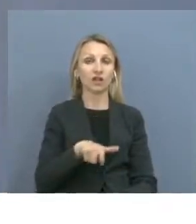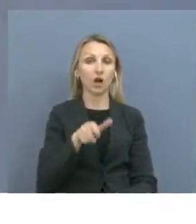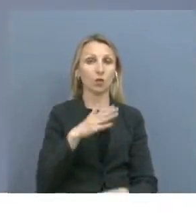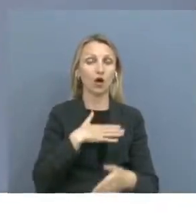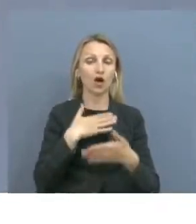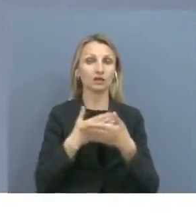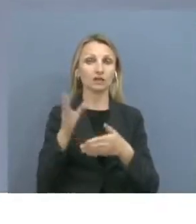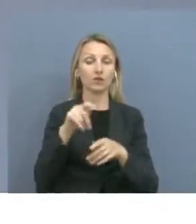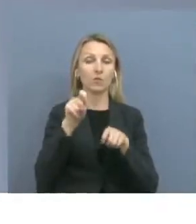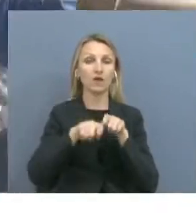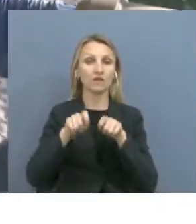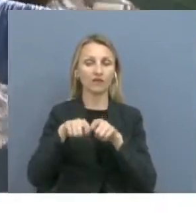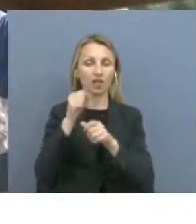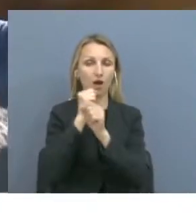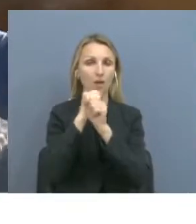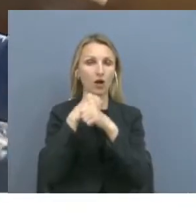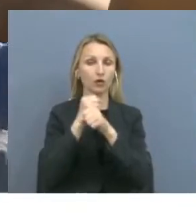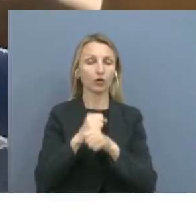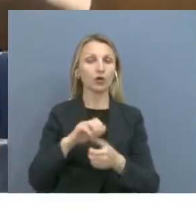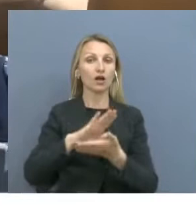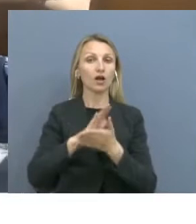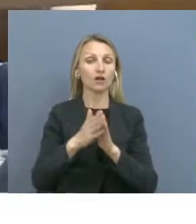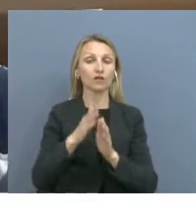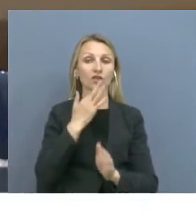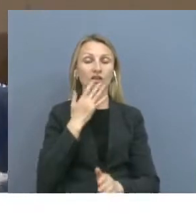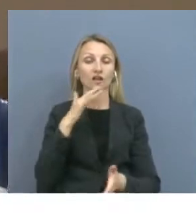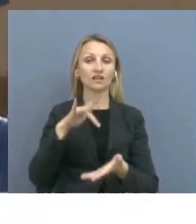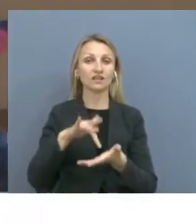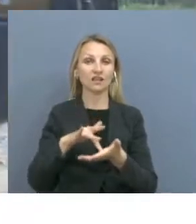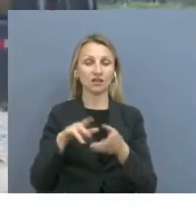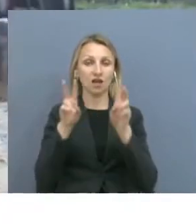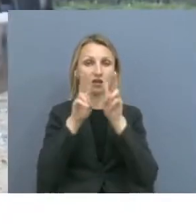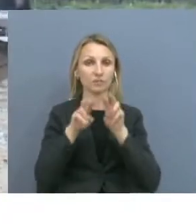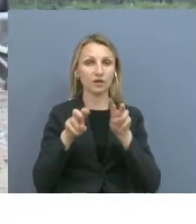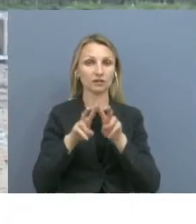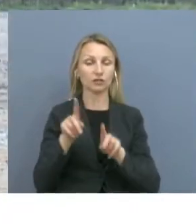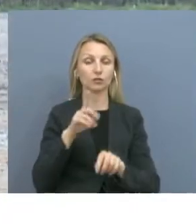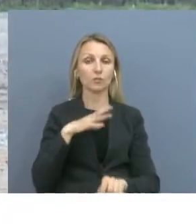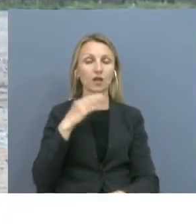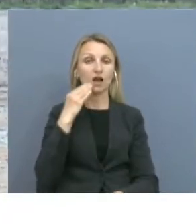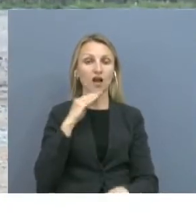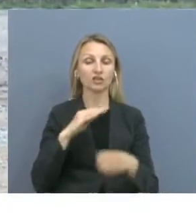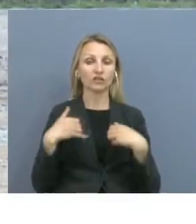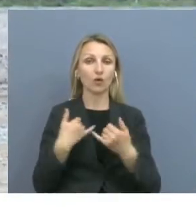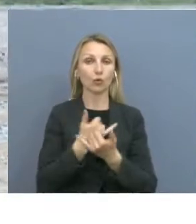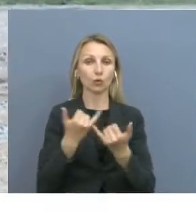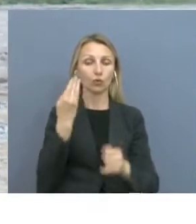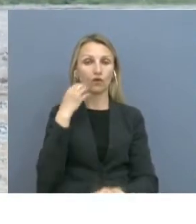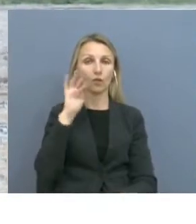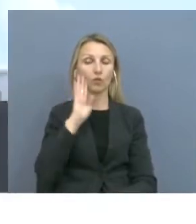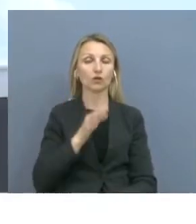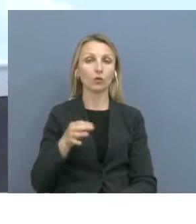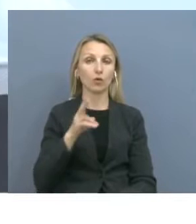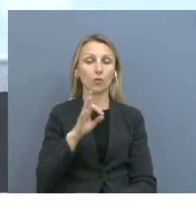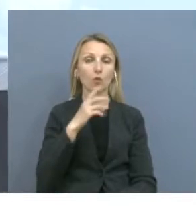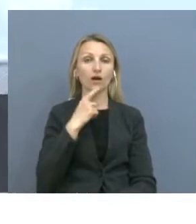материал проверяется в лабораторных условиях. Заключен договор с Национальным центром экспертизы, Комитетом контроля качества и услуг Акмолинской области. В целом по